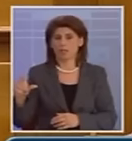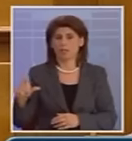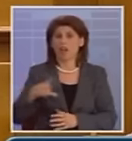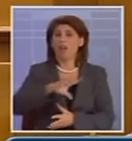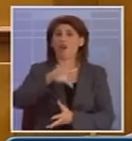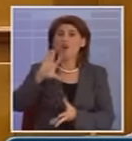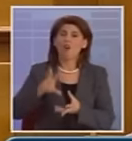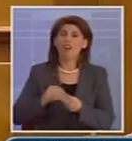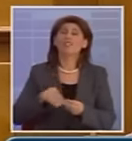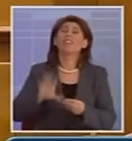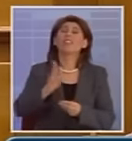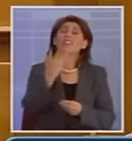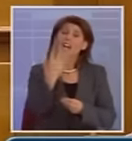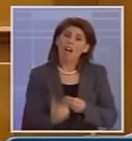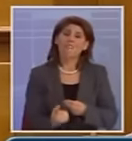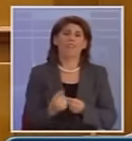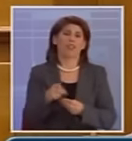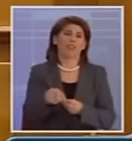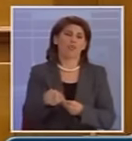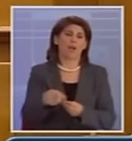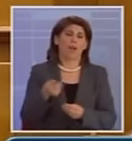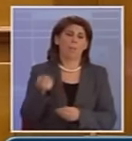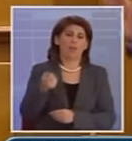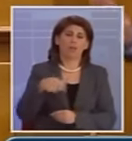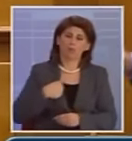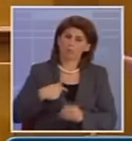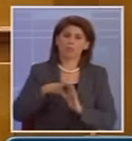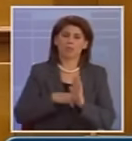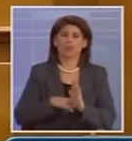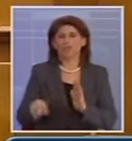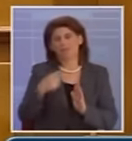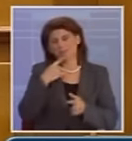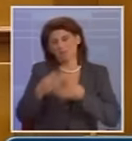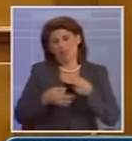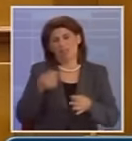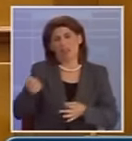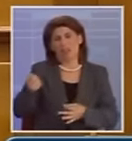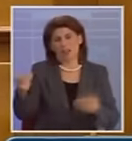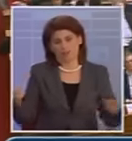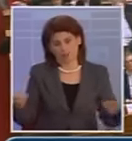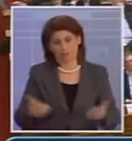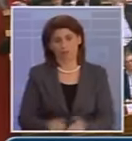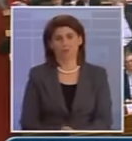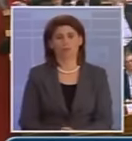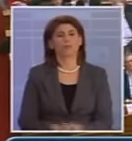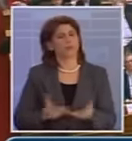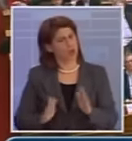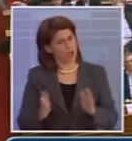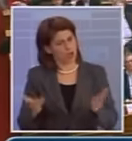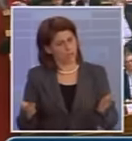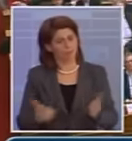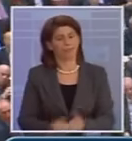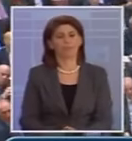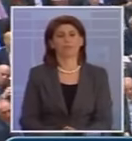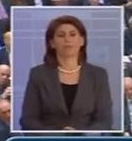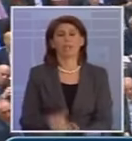δεν θα αφαιρεθούν από το χρέος όπως εμείς προγραμματίζαμε. Μην μιλάτε για χρέος λοιπόν. Προχωρώ.